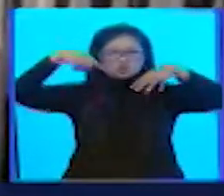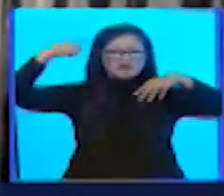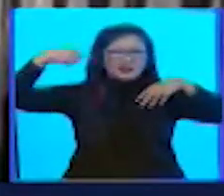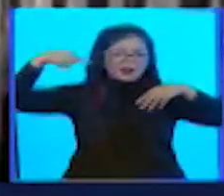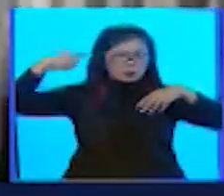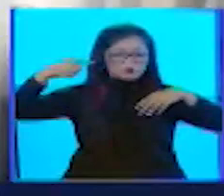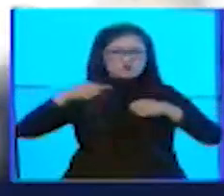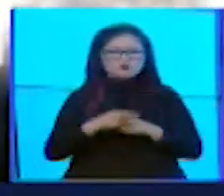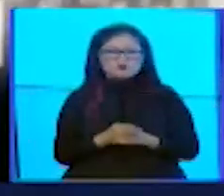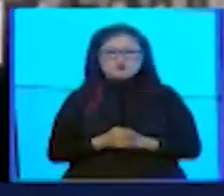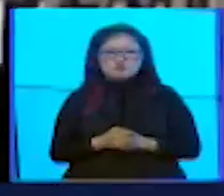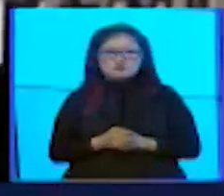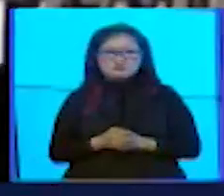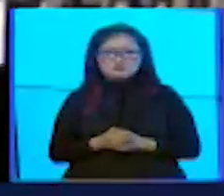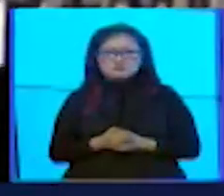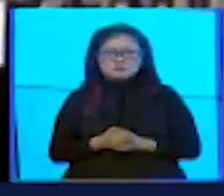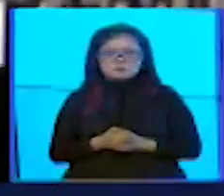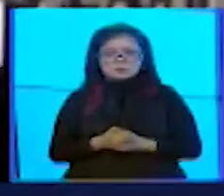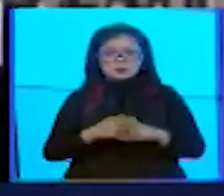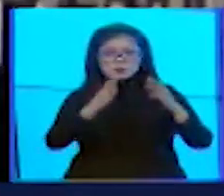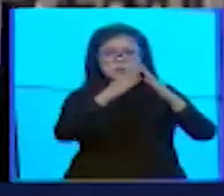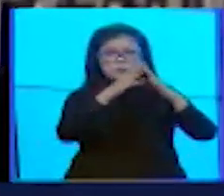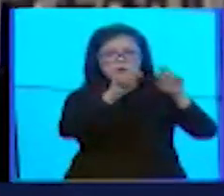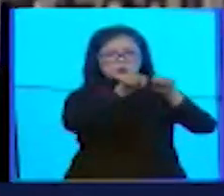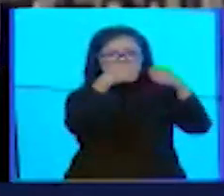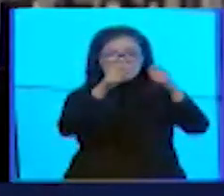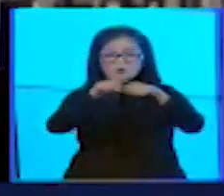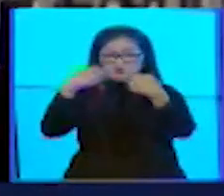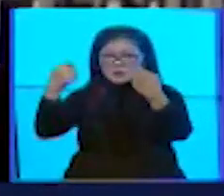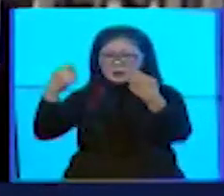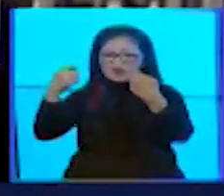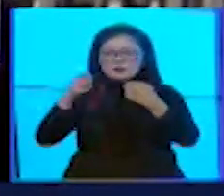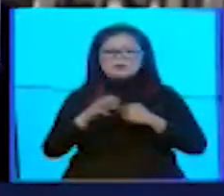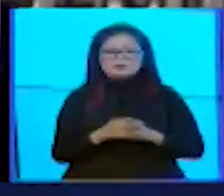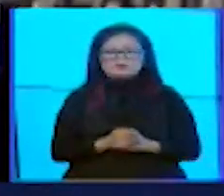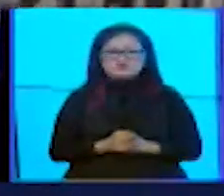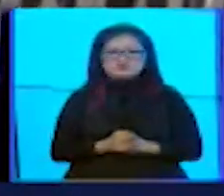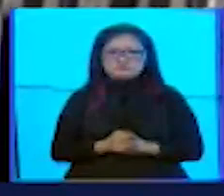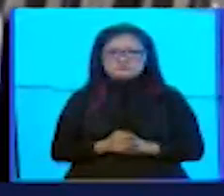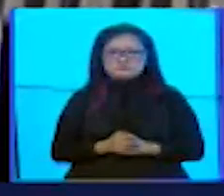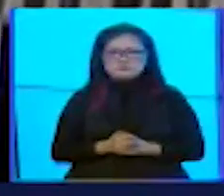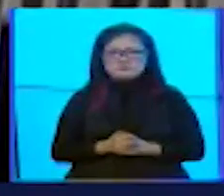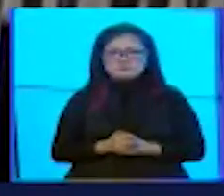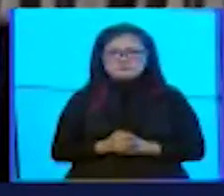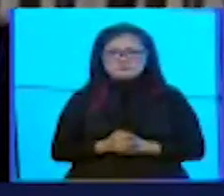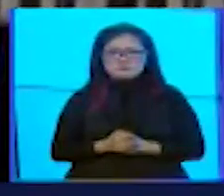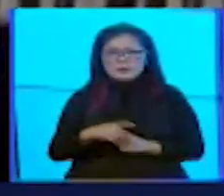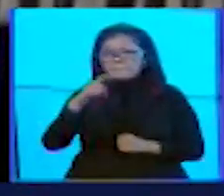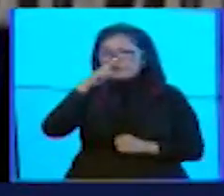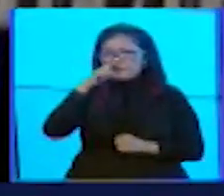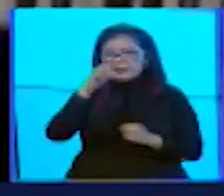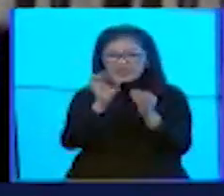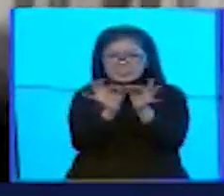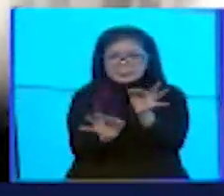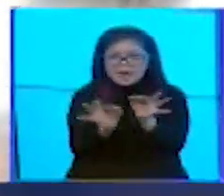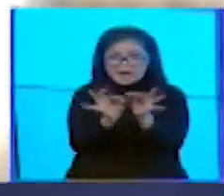pastinya, atap-atap bocor. Pisahnya di perumahan 1000 di belakang situ, nah paman habis panen jagung, jar diserangnya